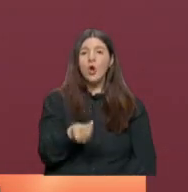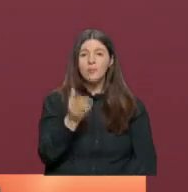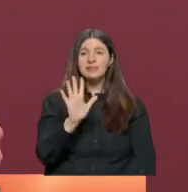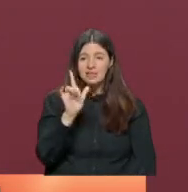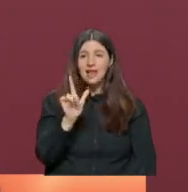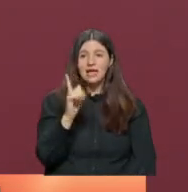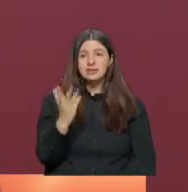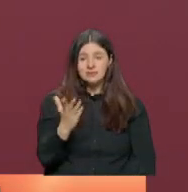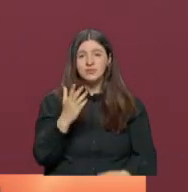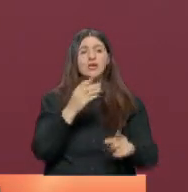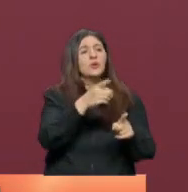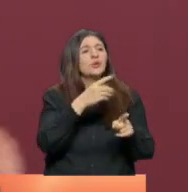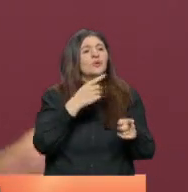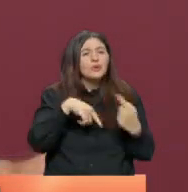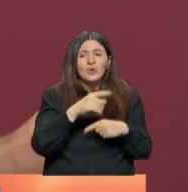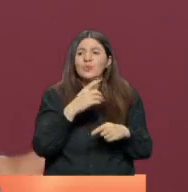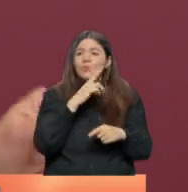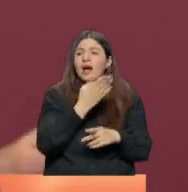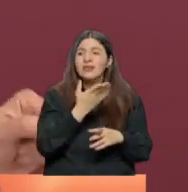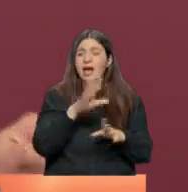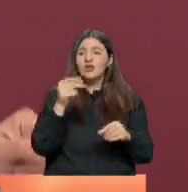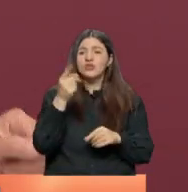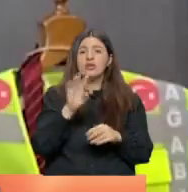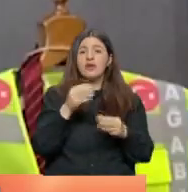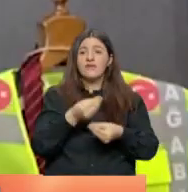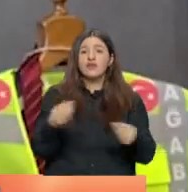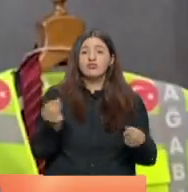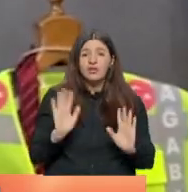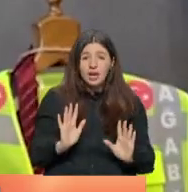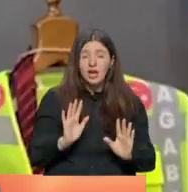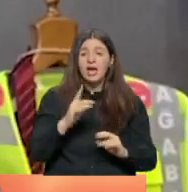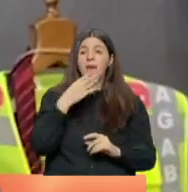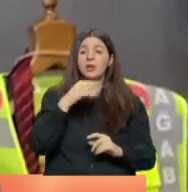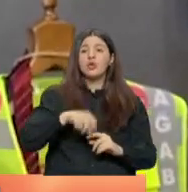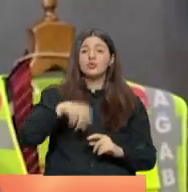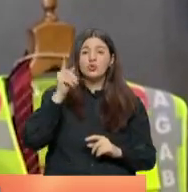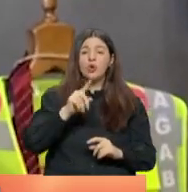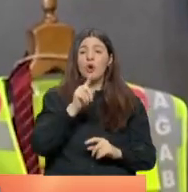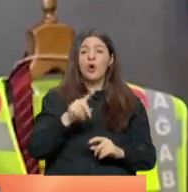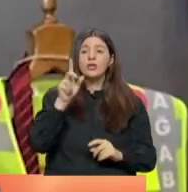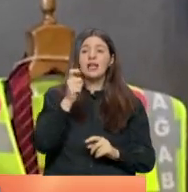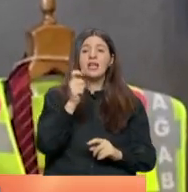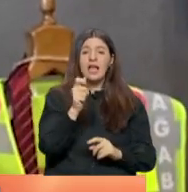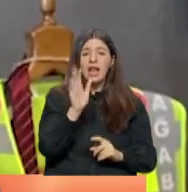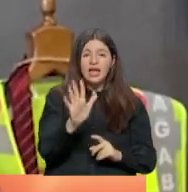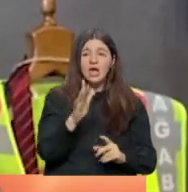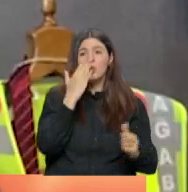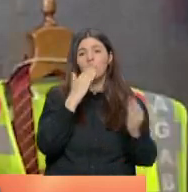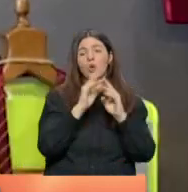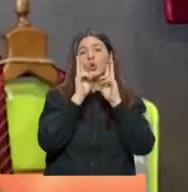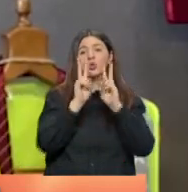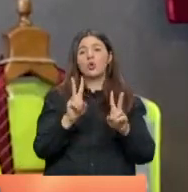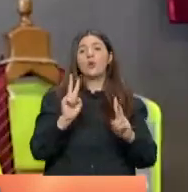olması lazım. Garibanın günahını herkese %40 verecek. Emekliye günlük 17 TL'yi layık